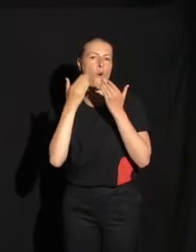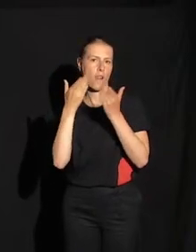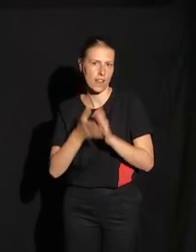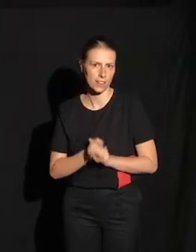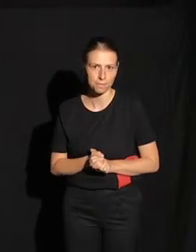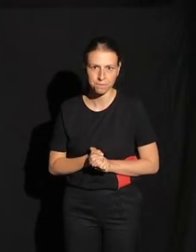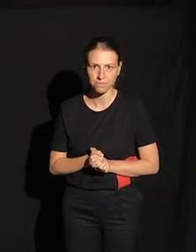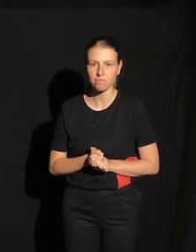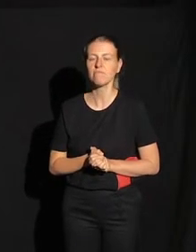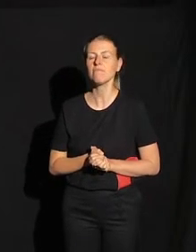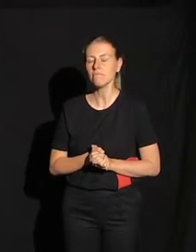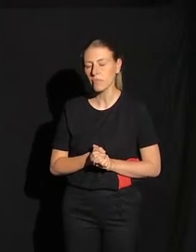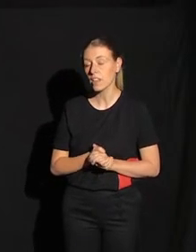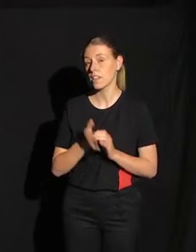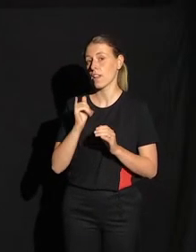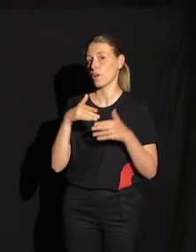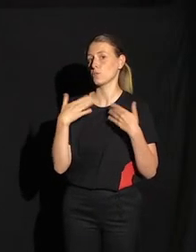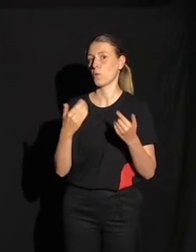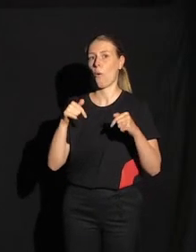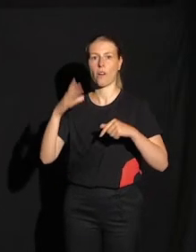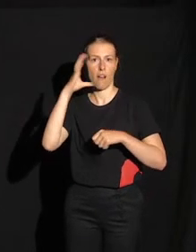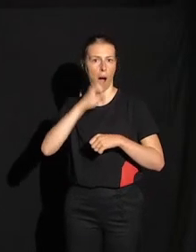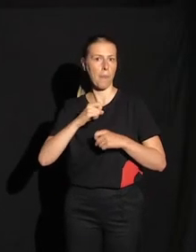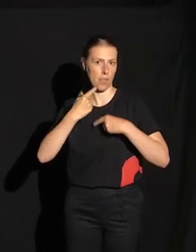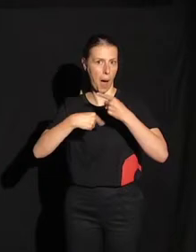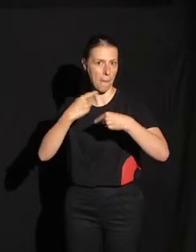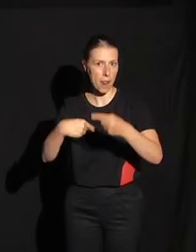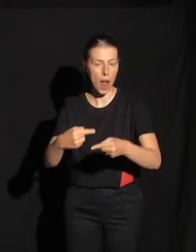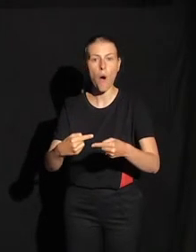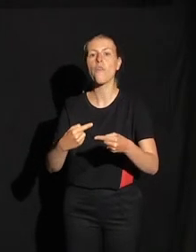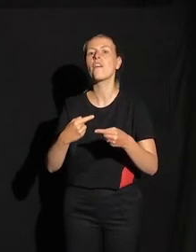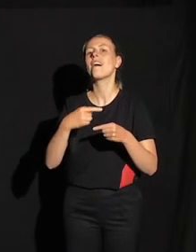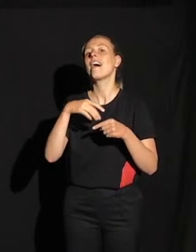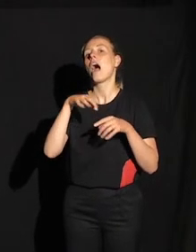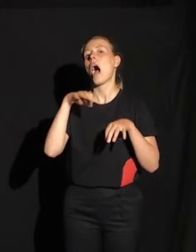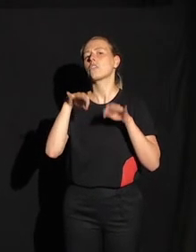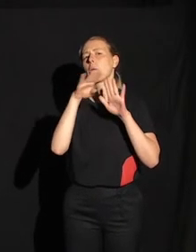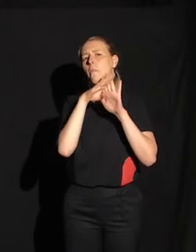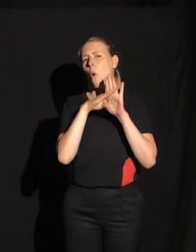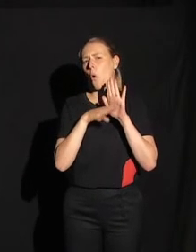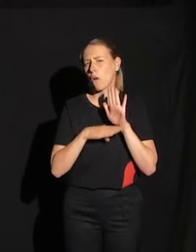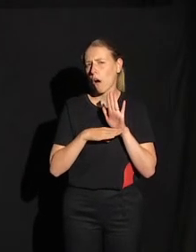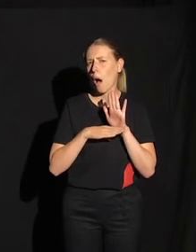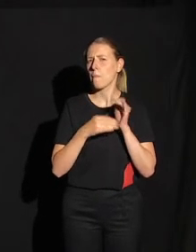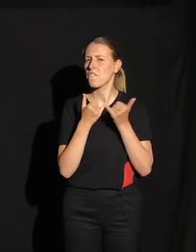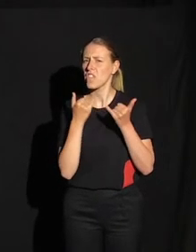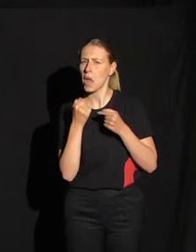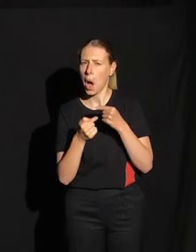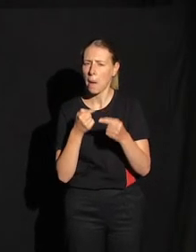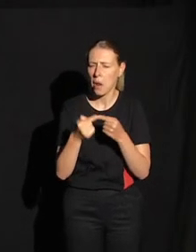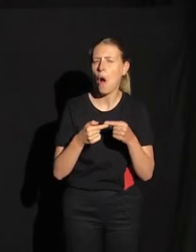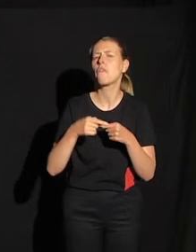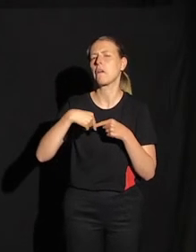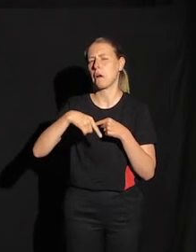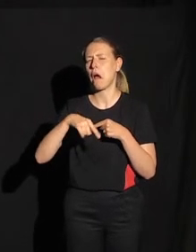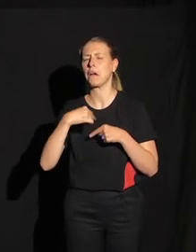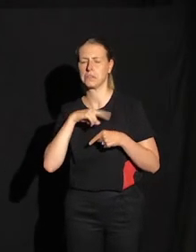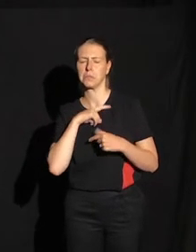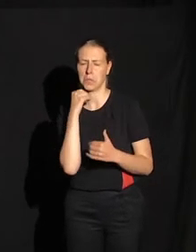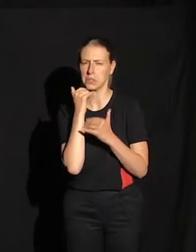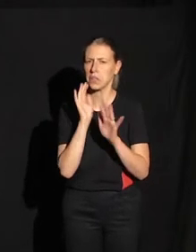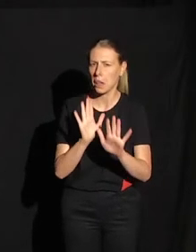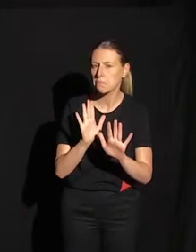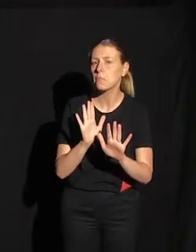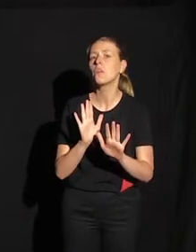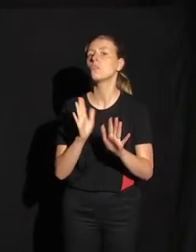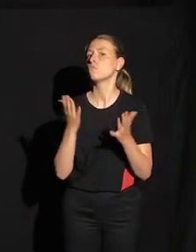so gestaltet sich der heutige Abend. Die einzelnen Programmpunkte werdet ihr dann gleich noch erfahren. Und ja, ich